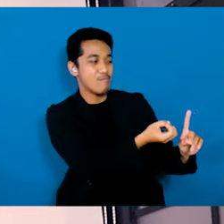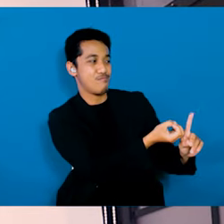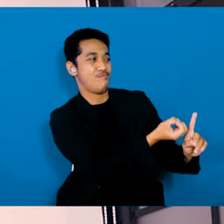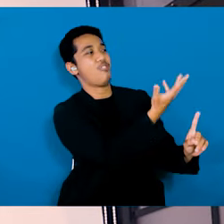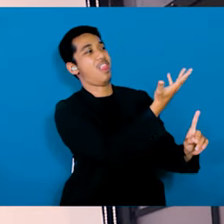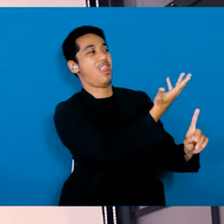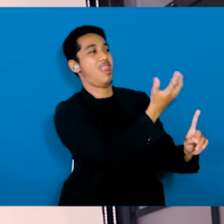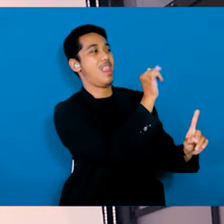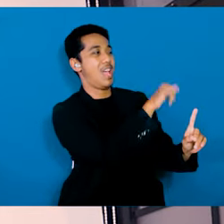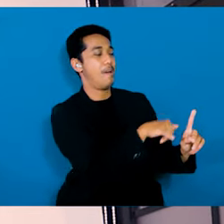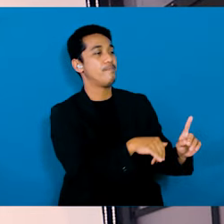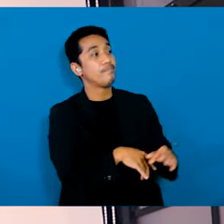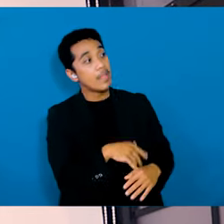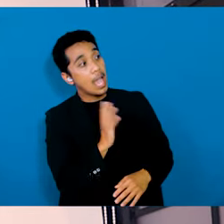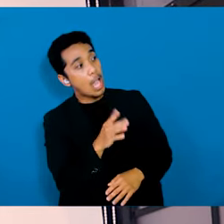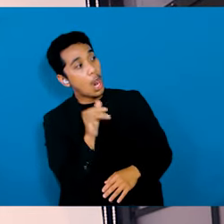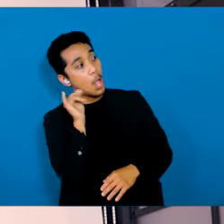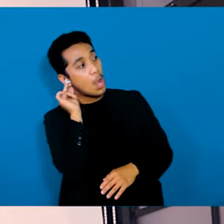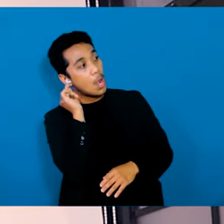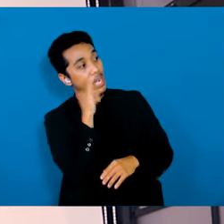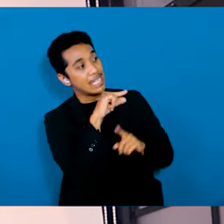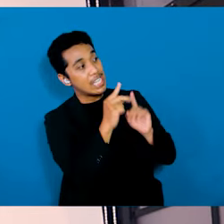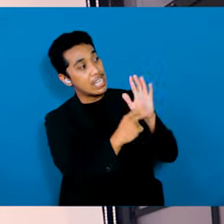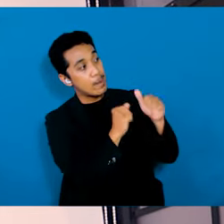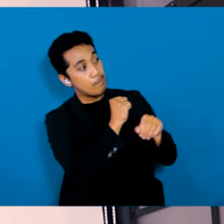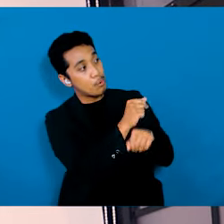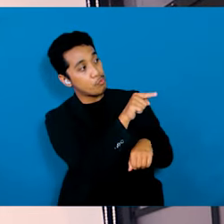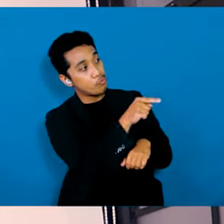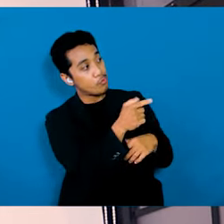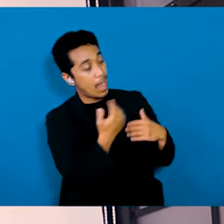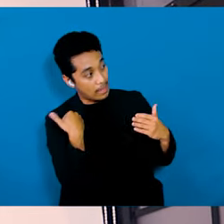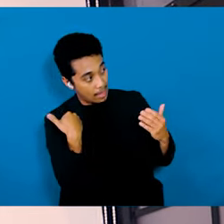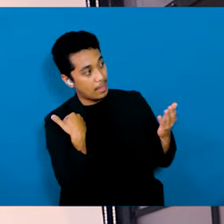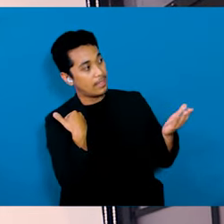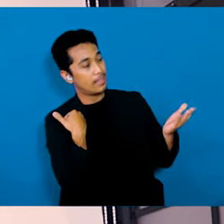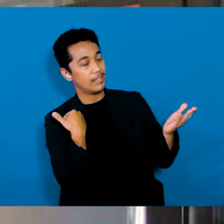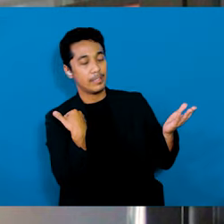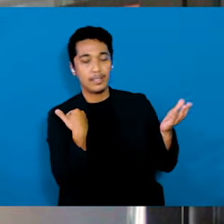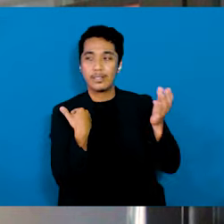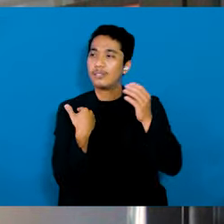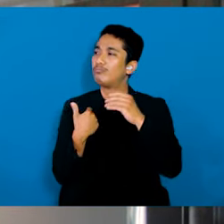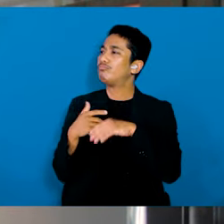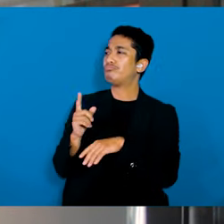sekarang ini gitu. Kalau Mbak Ipung nih, Mbak Ipung, ada nggak?